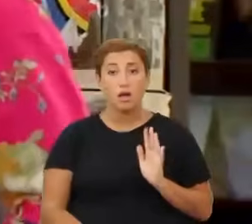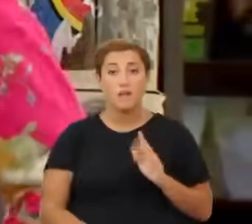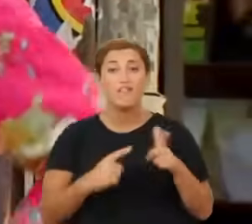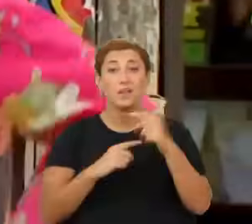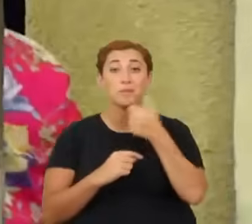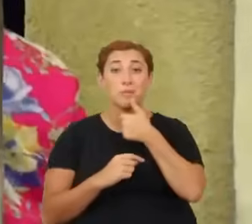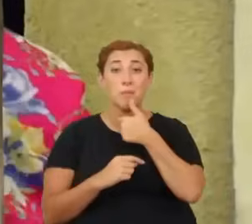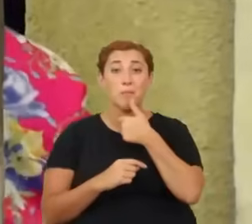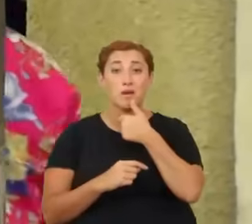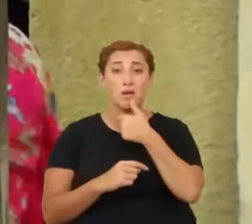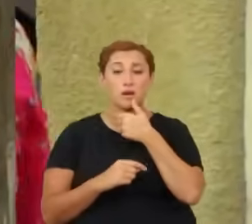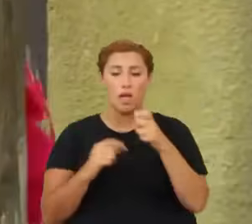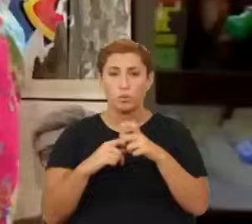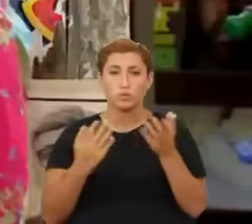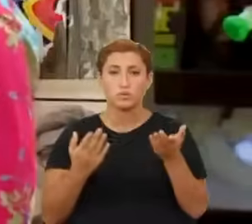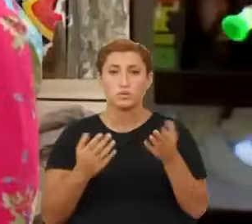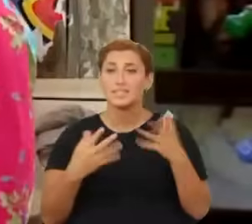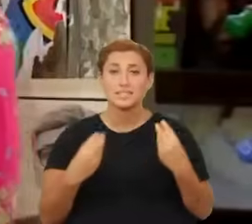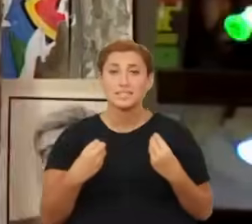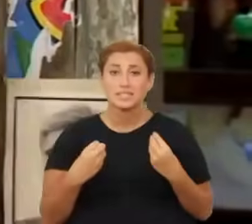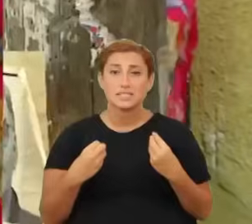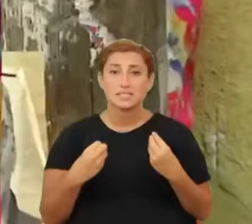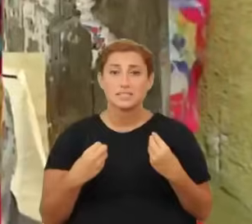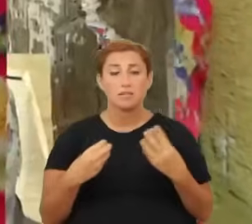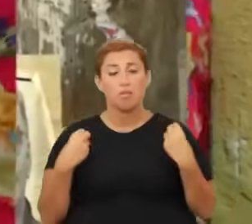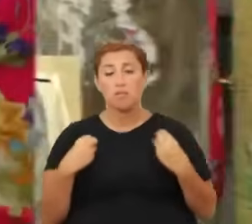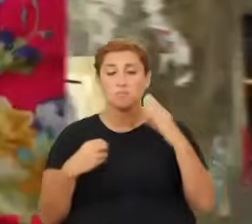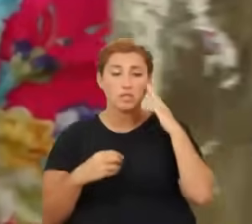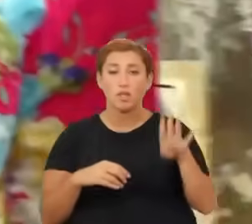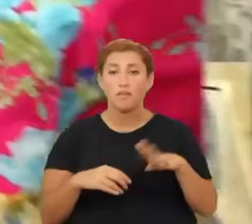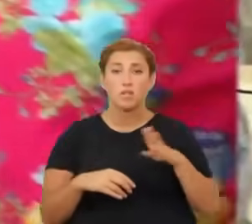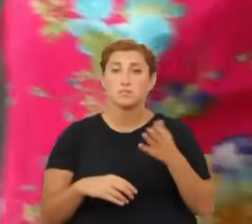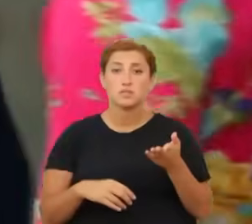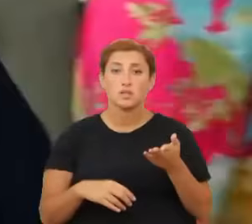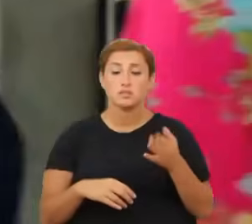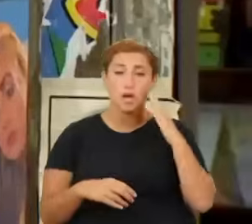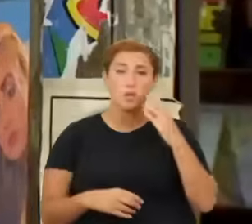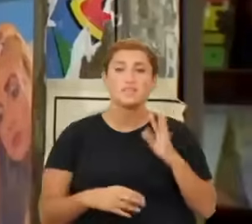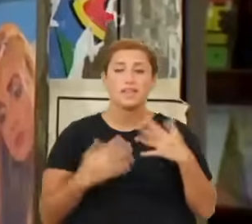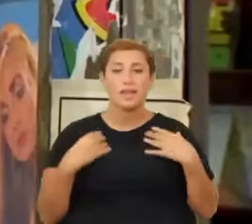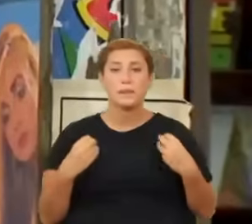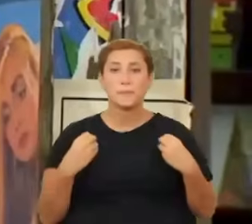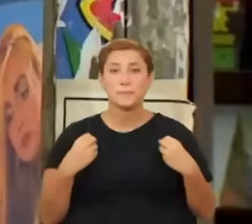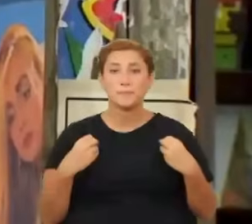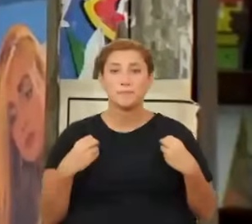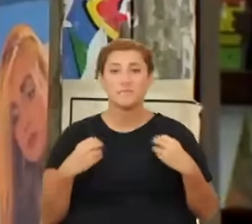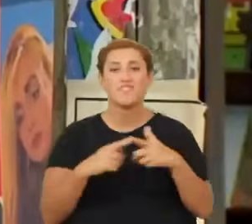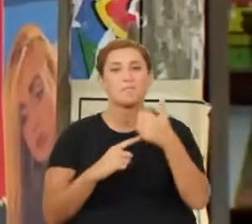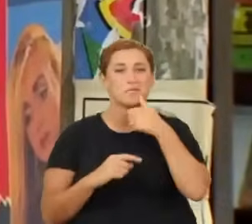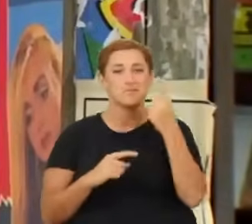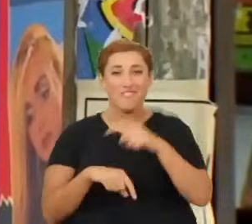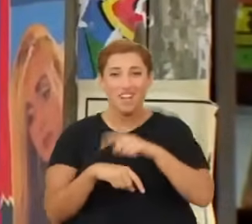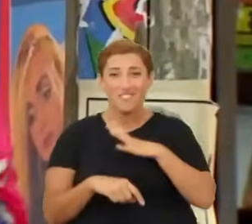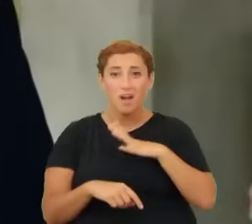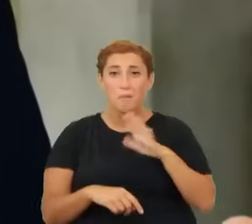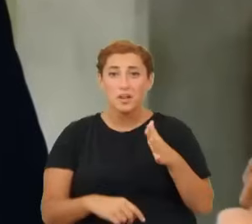Ah! Fehim baba. Arun. Nasılsınız? İyiyim, sağ ol evladım, sen. İyiyim, iyiyim. Fehim baba, biraz